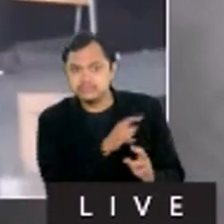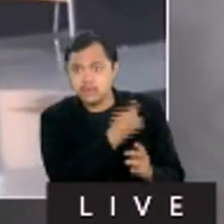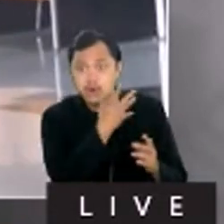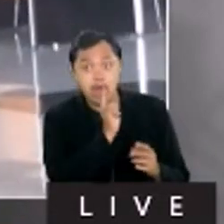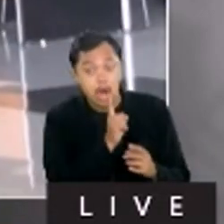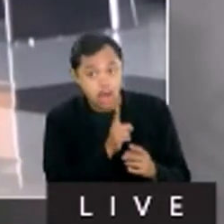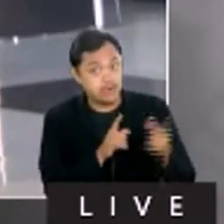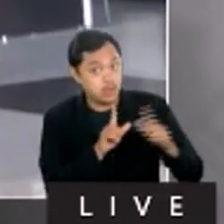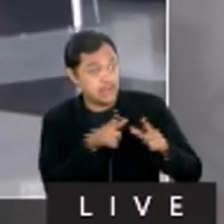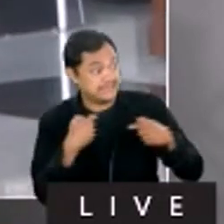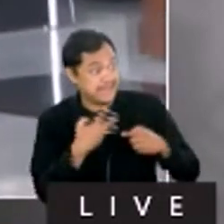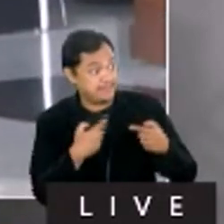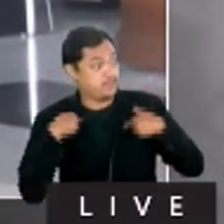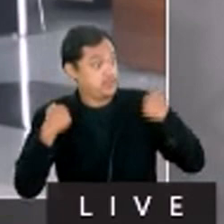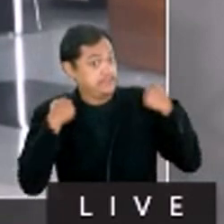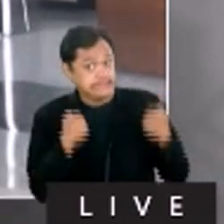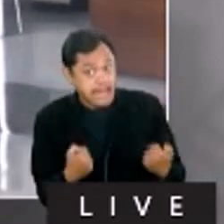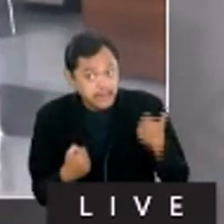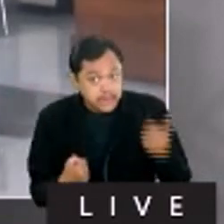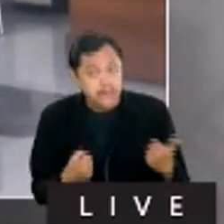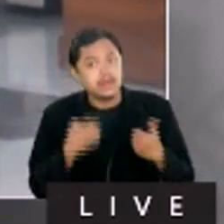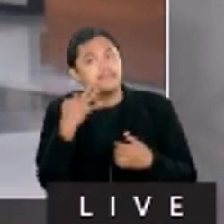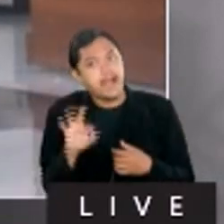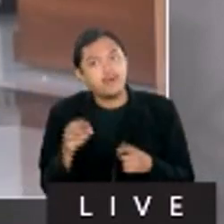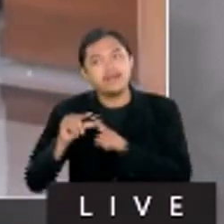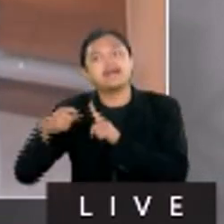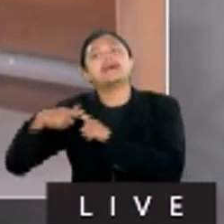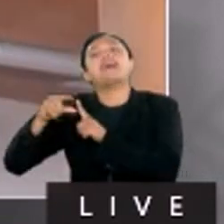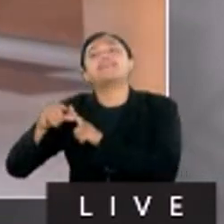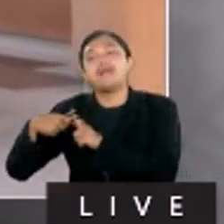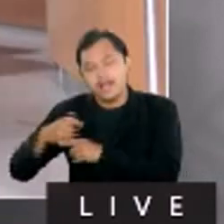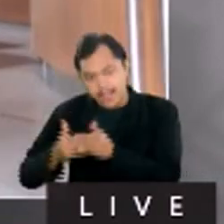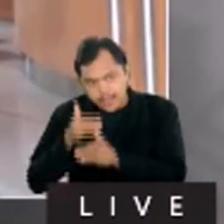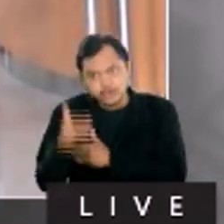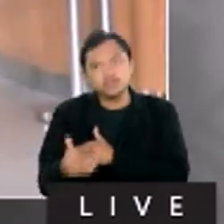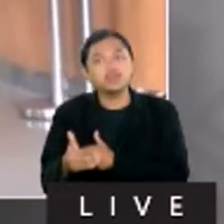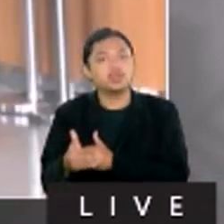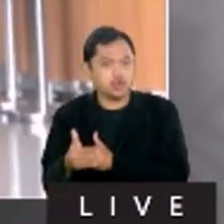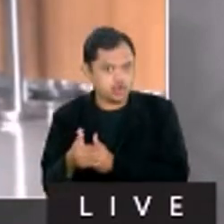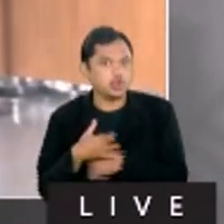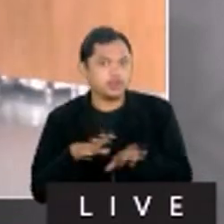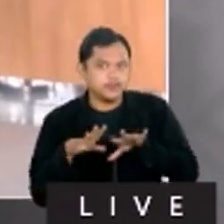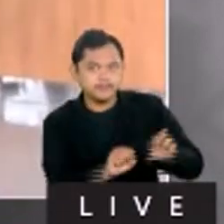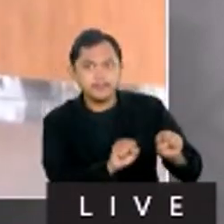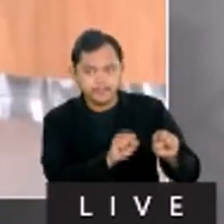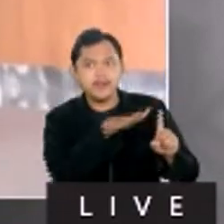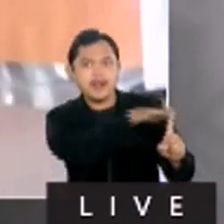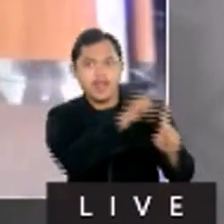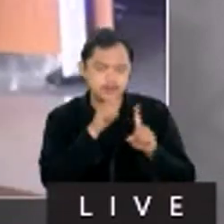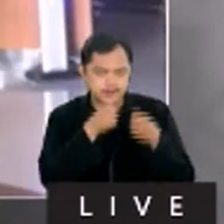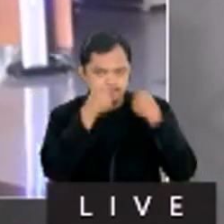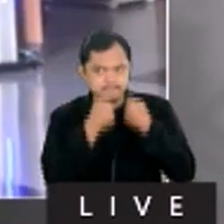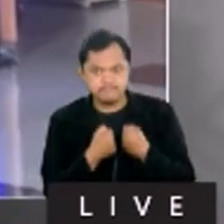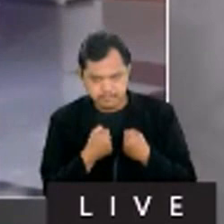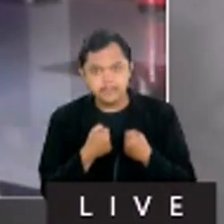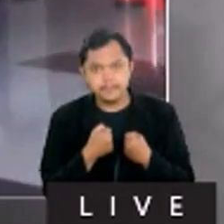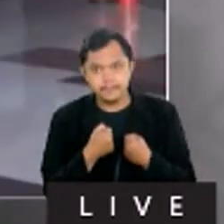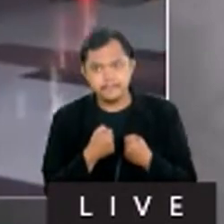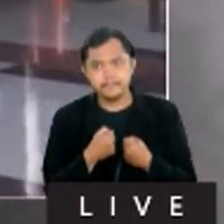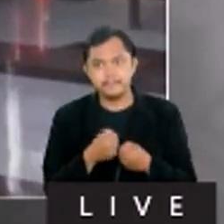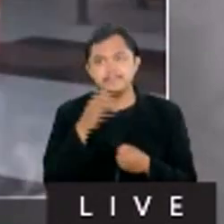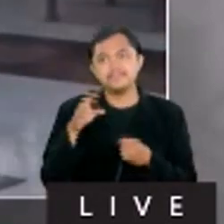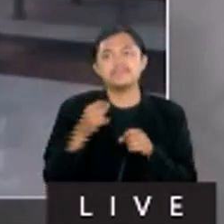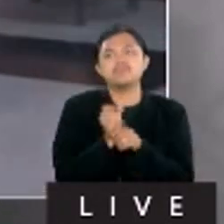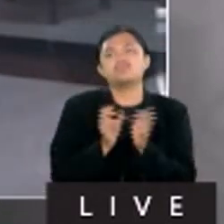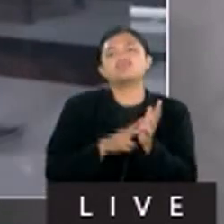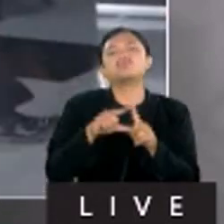sudah berada dalam kondisi yang sehat untuk melakukan pemeriksaan, maka kemudian Lukas akan ditahan di Pomdam Jaya Guntur dan akan ditahan